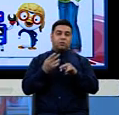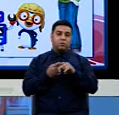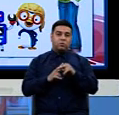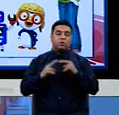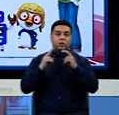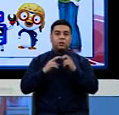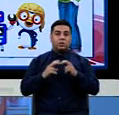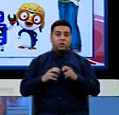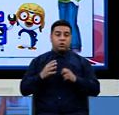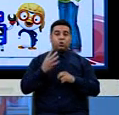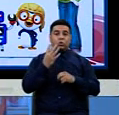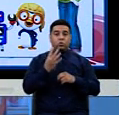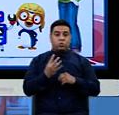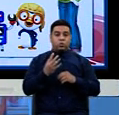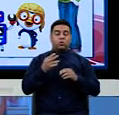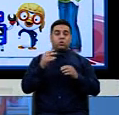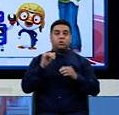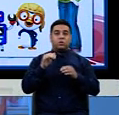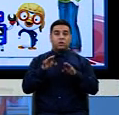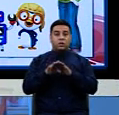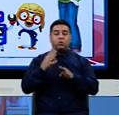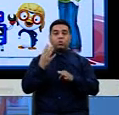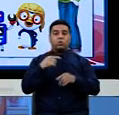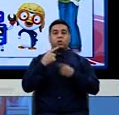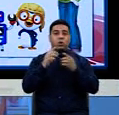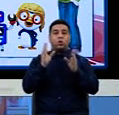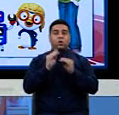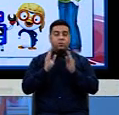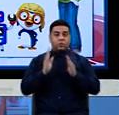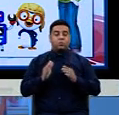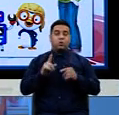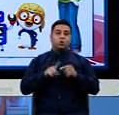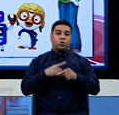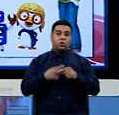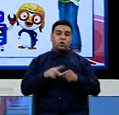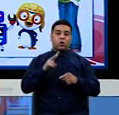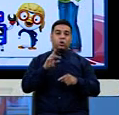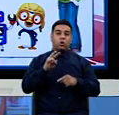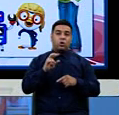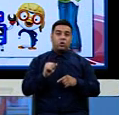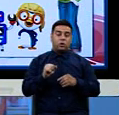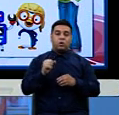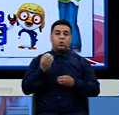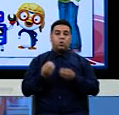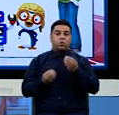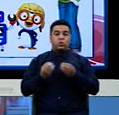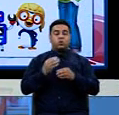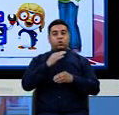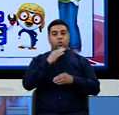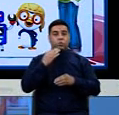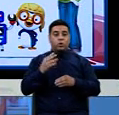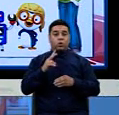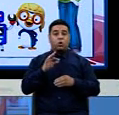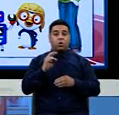taqsimlandimi? 4 teng 4 ga deya olamizmi? Yoki Lolaniki o'yinchoqlari